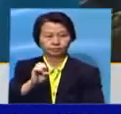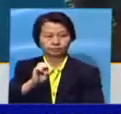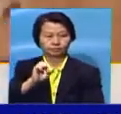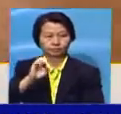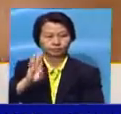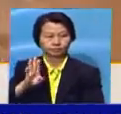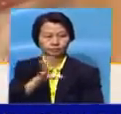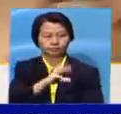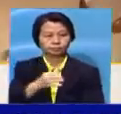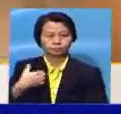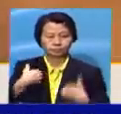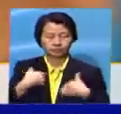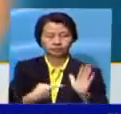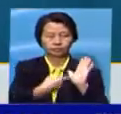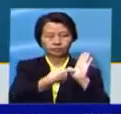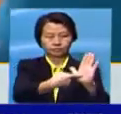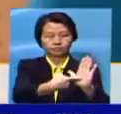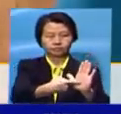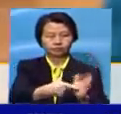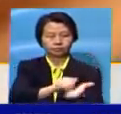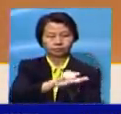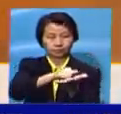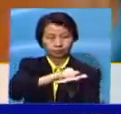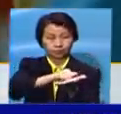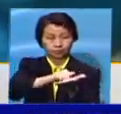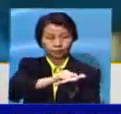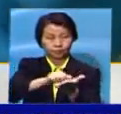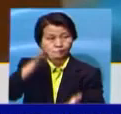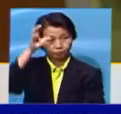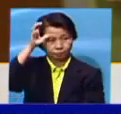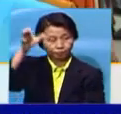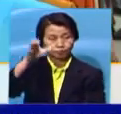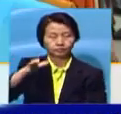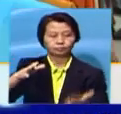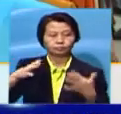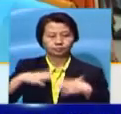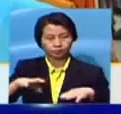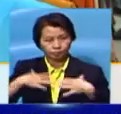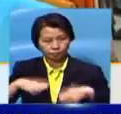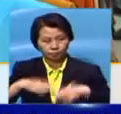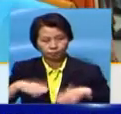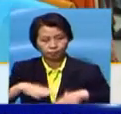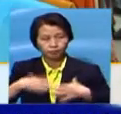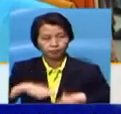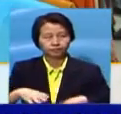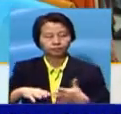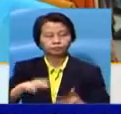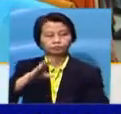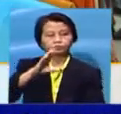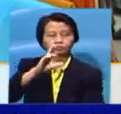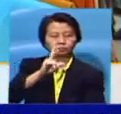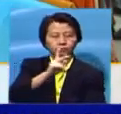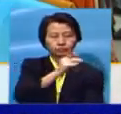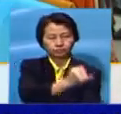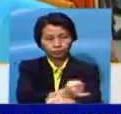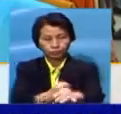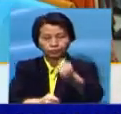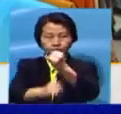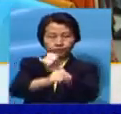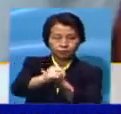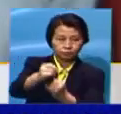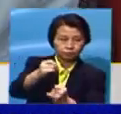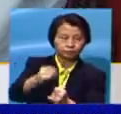mengetengahkan batik-batik yang berkonsepkan mini kurung dan daripada kaft daripada kemeja